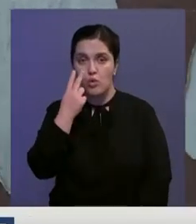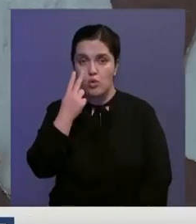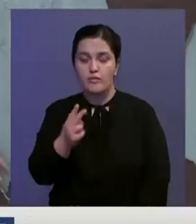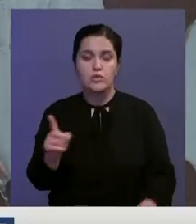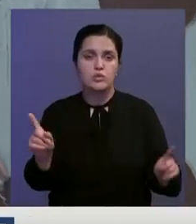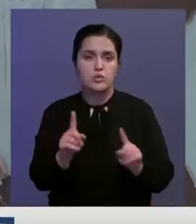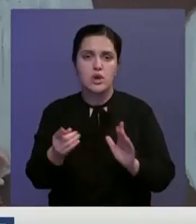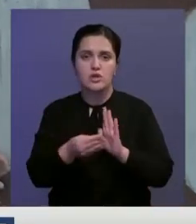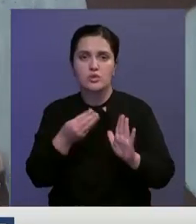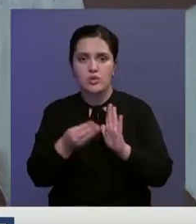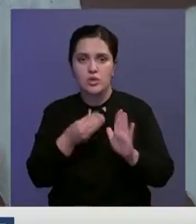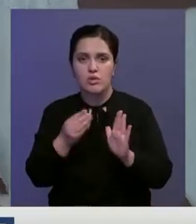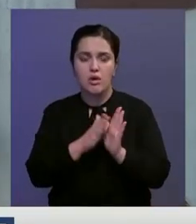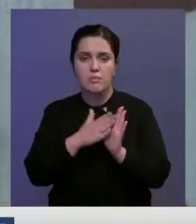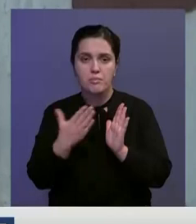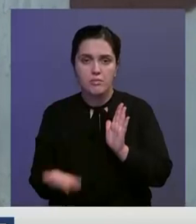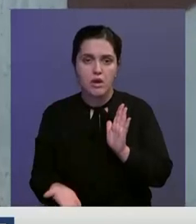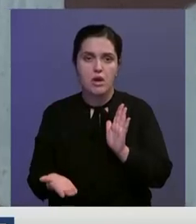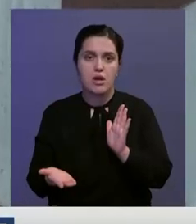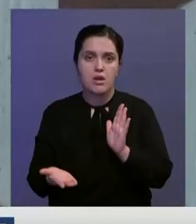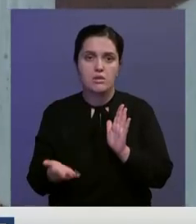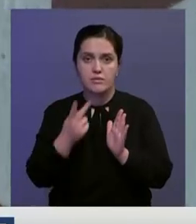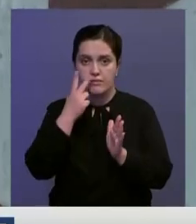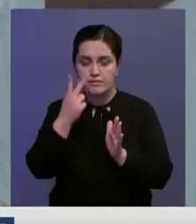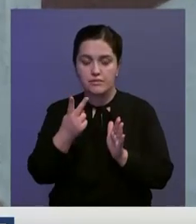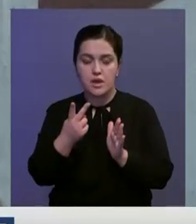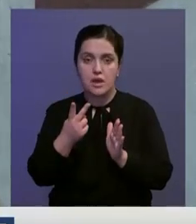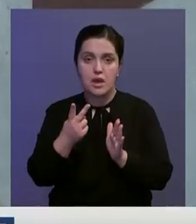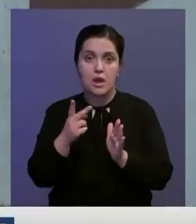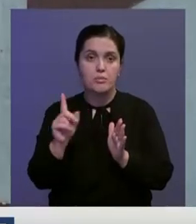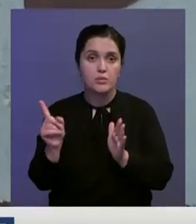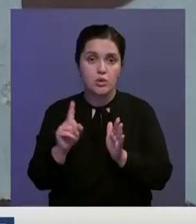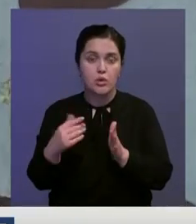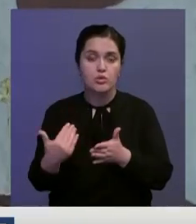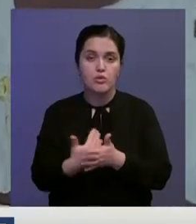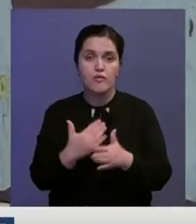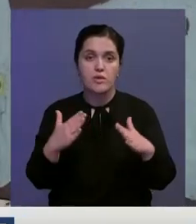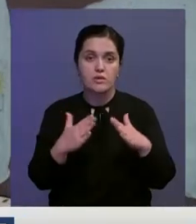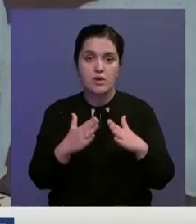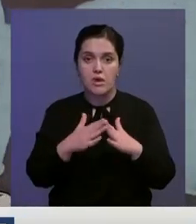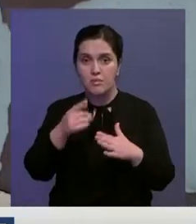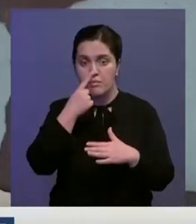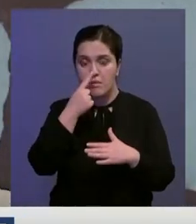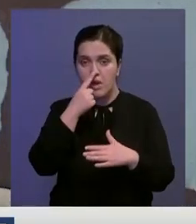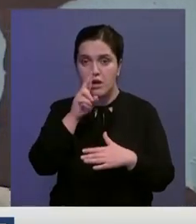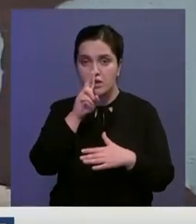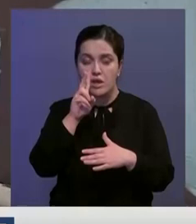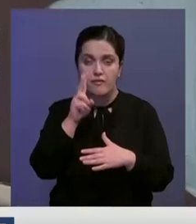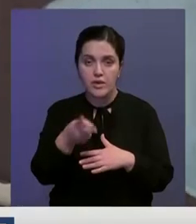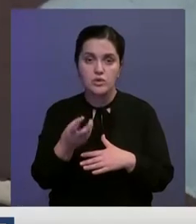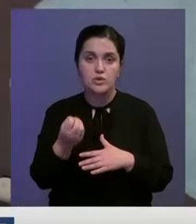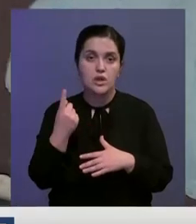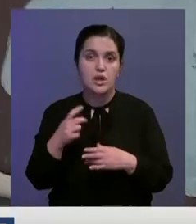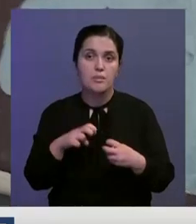что штукатурка фасада здесь разваливается буквально на глазах. И это при том, что новым домам всего лишь 2 года. Еще одной